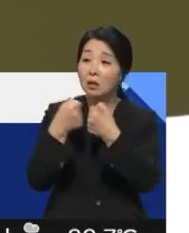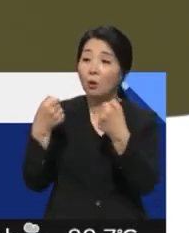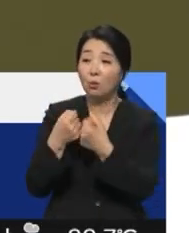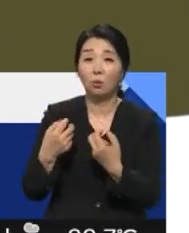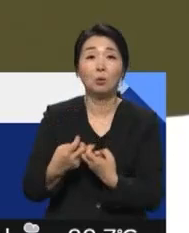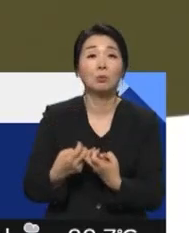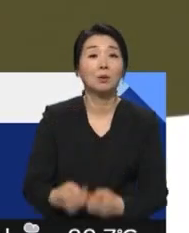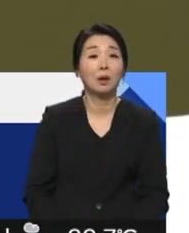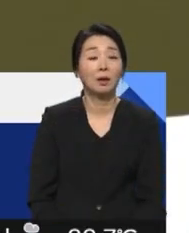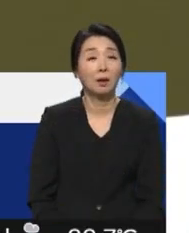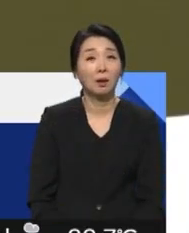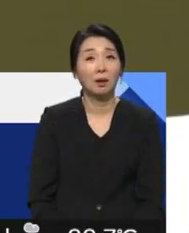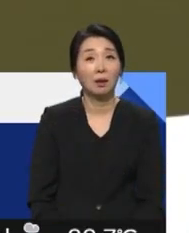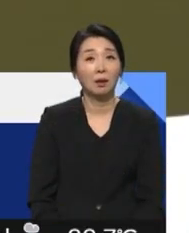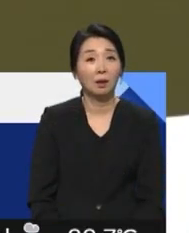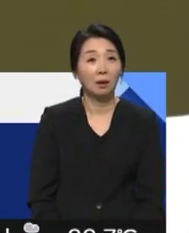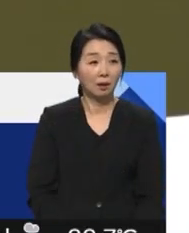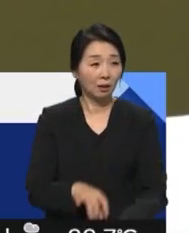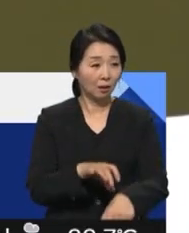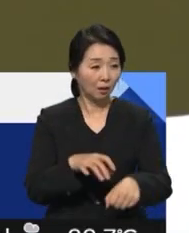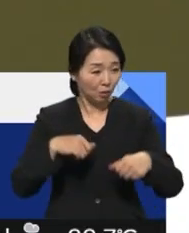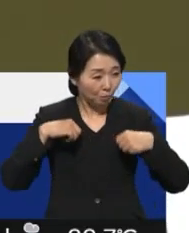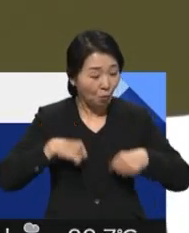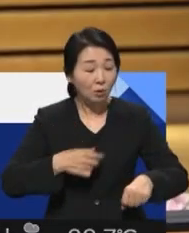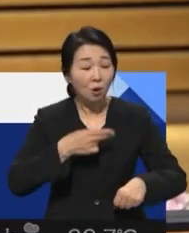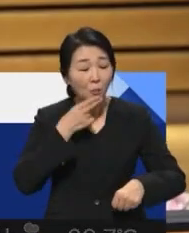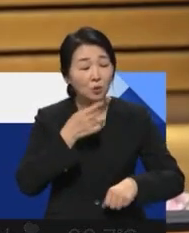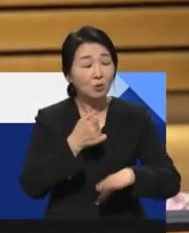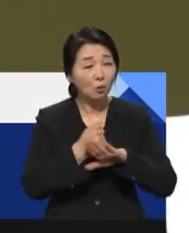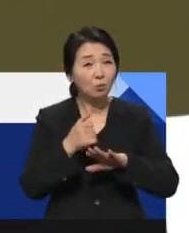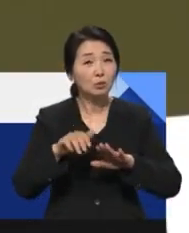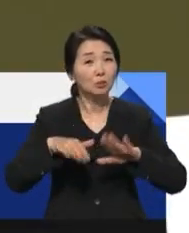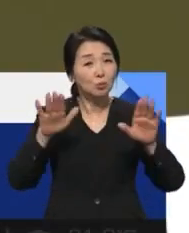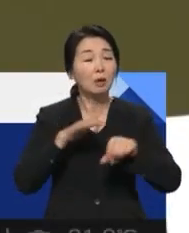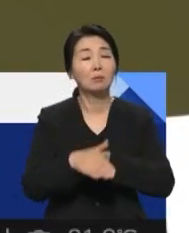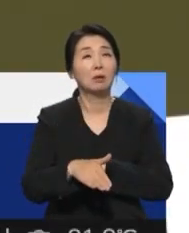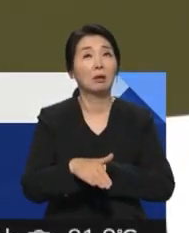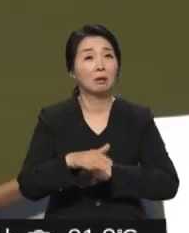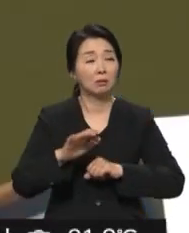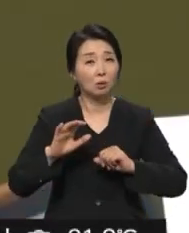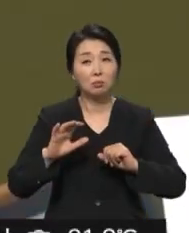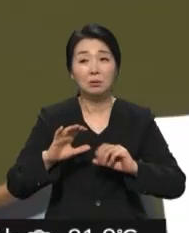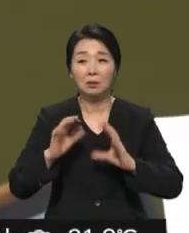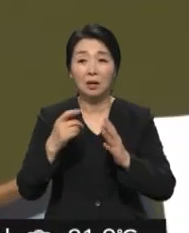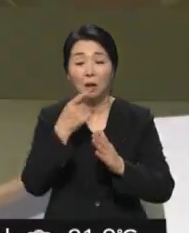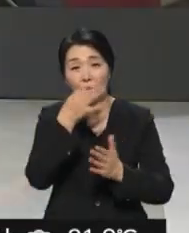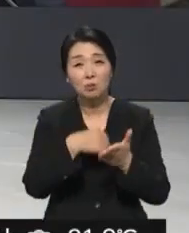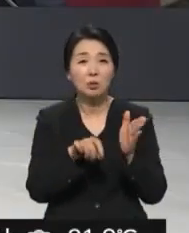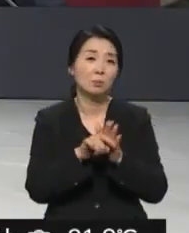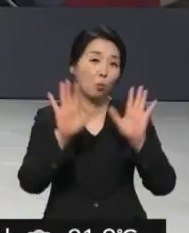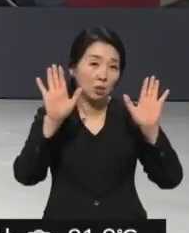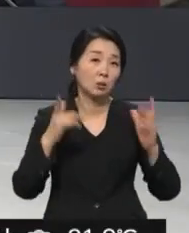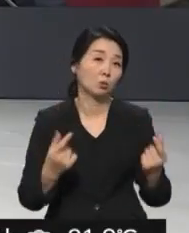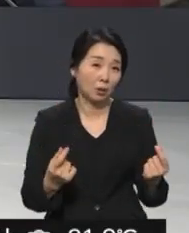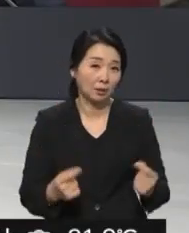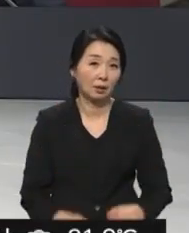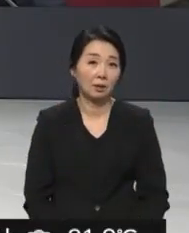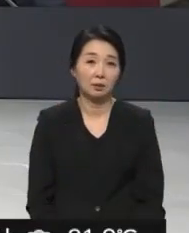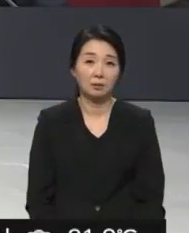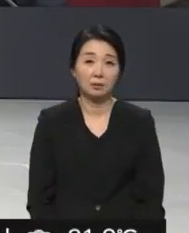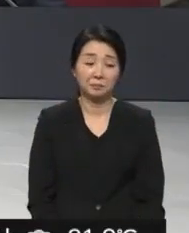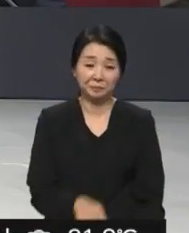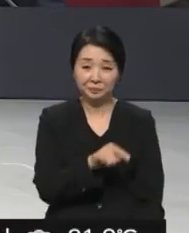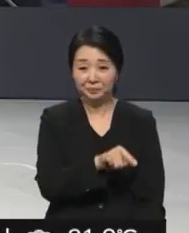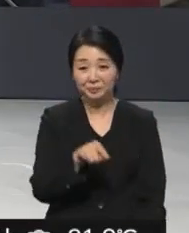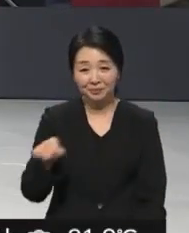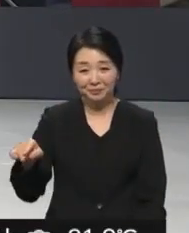검사와 맞서 불체포 특권 포기하자는 사람은 투항주의자라고 봅니다. 야당이기를 포기하는 것이다. 네, 김기현 이재명 대표 각기 다른